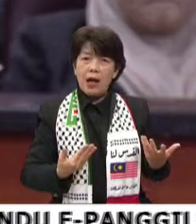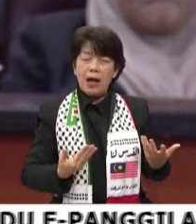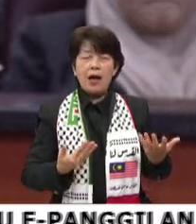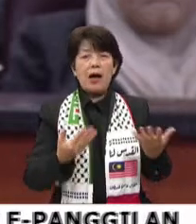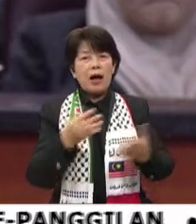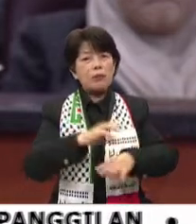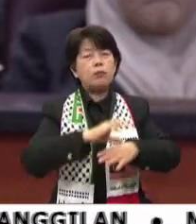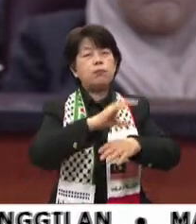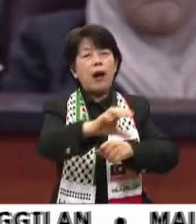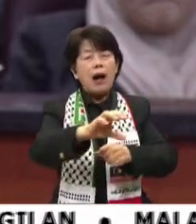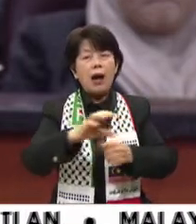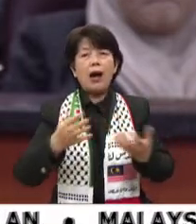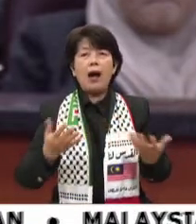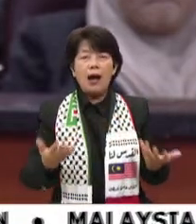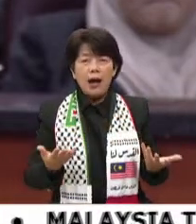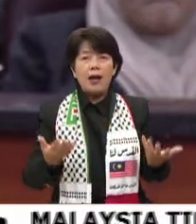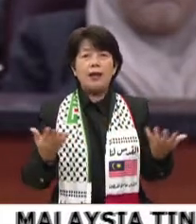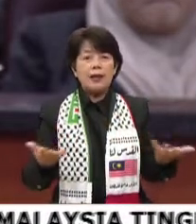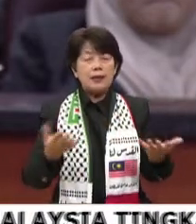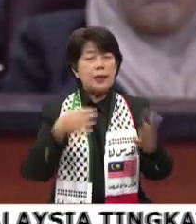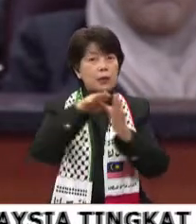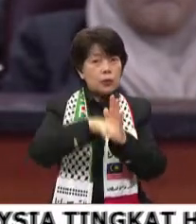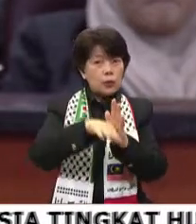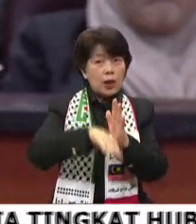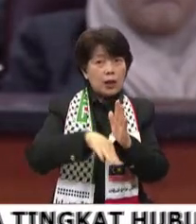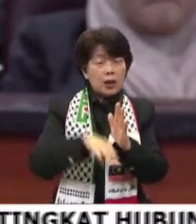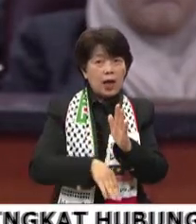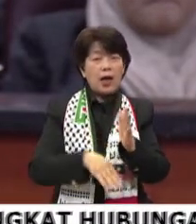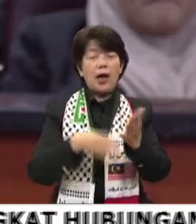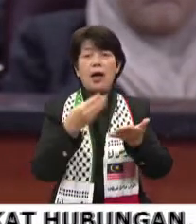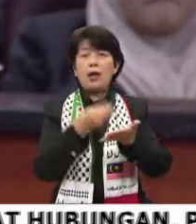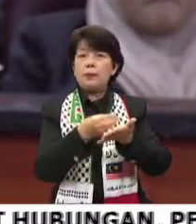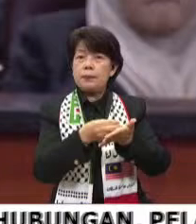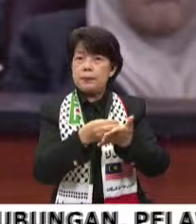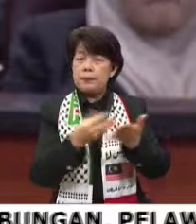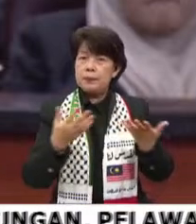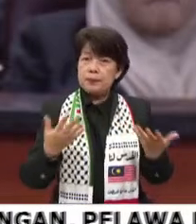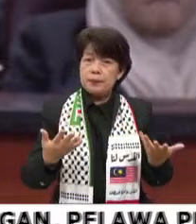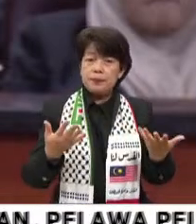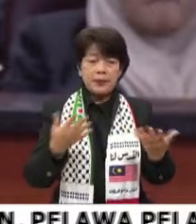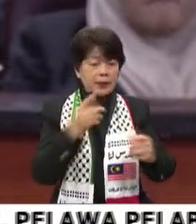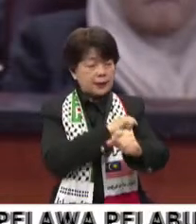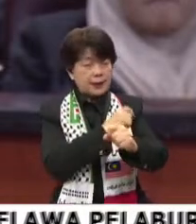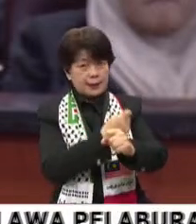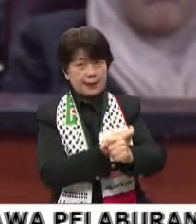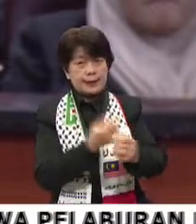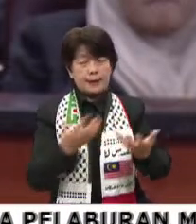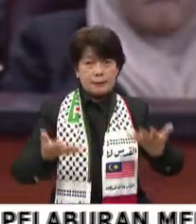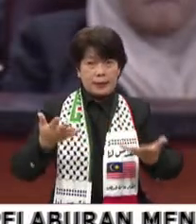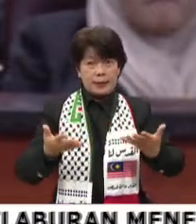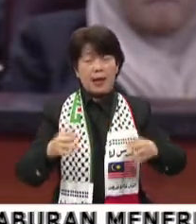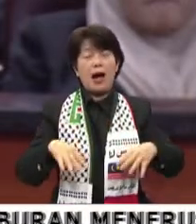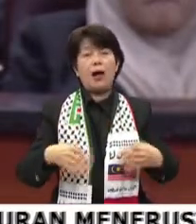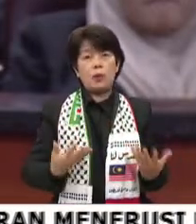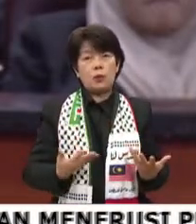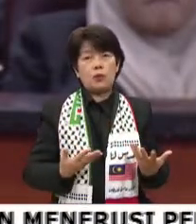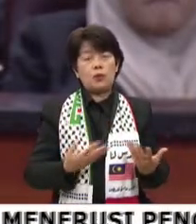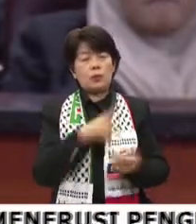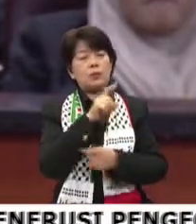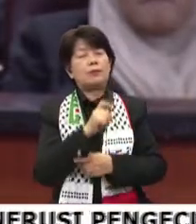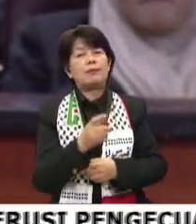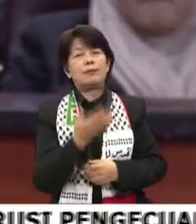itu juga akan dapat dikurangkan apabila kita menjurus ke arah tenaga boleh diperbarui Terima kasih Tan Sri yang